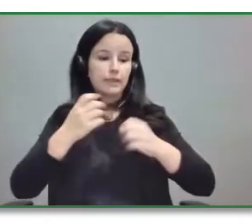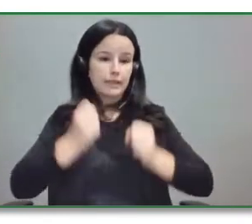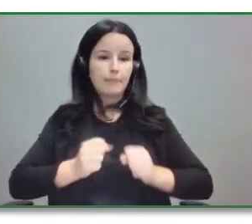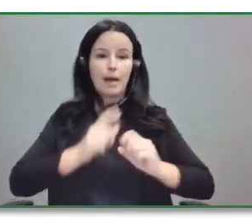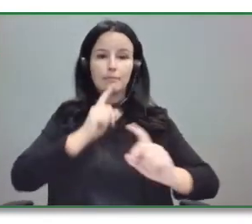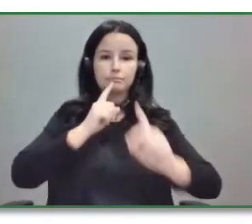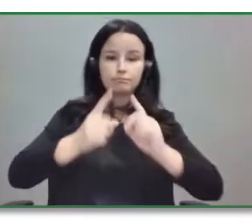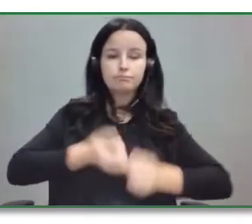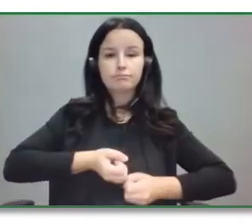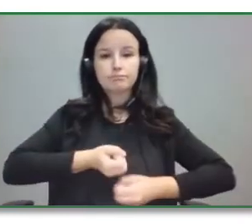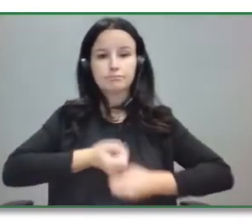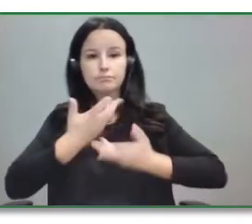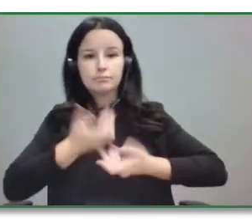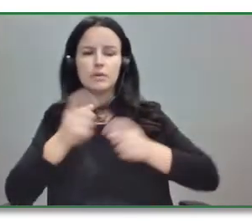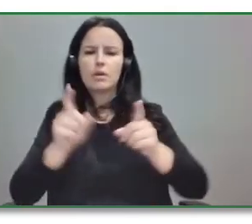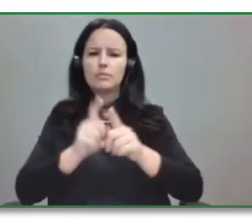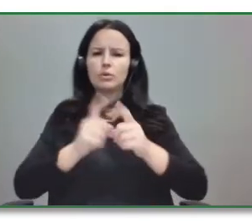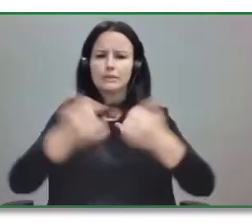communautaire continu.